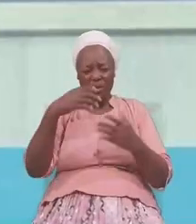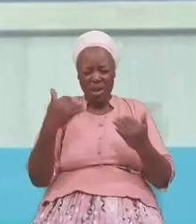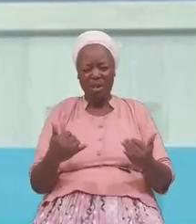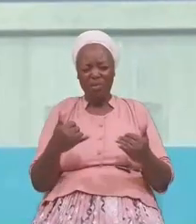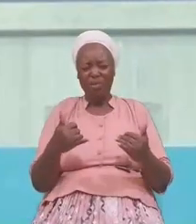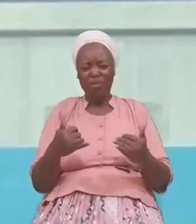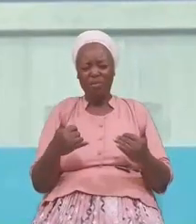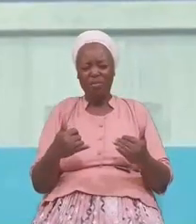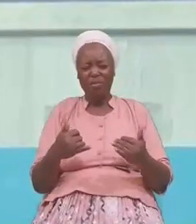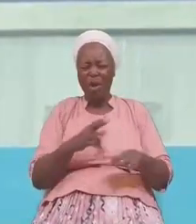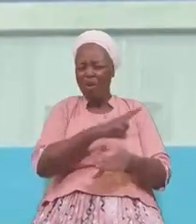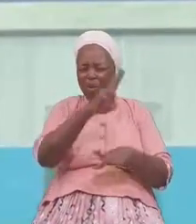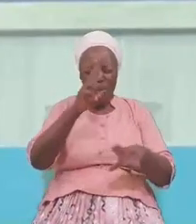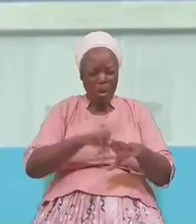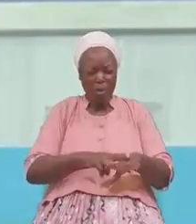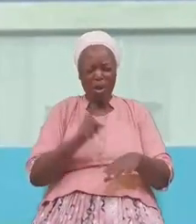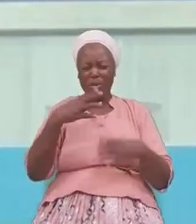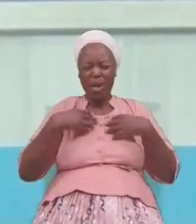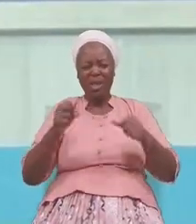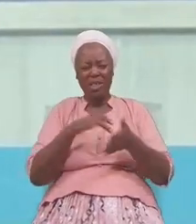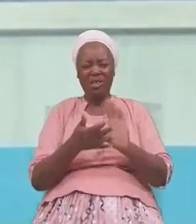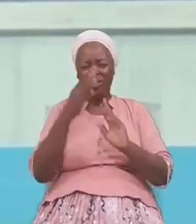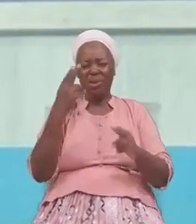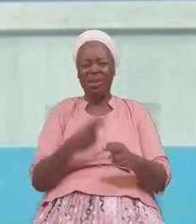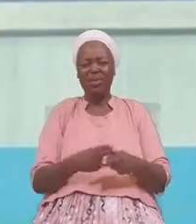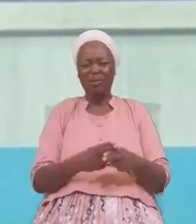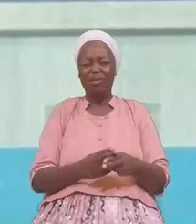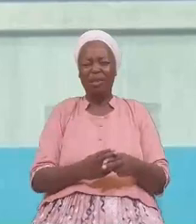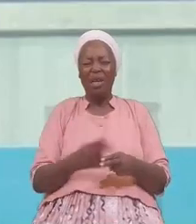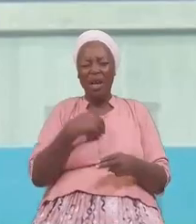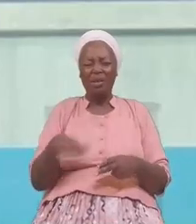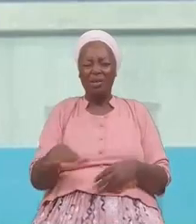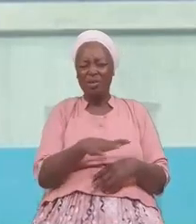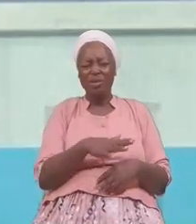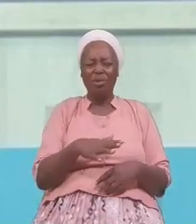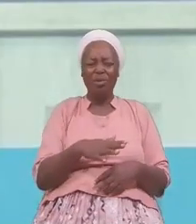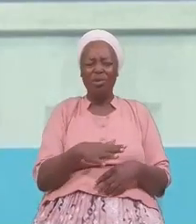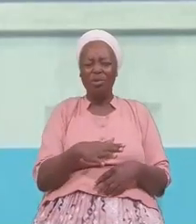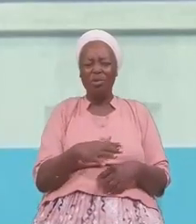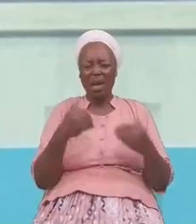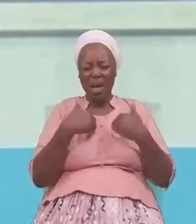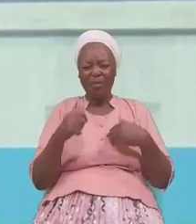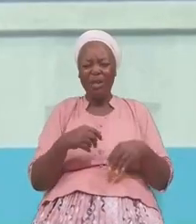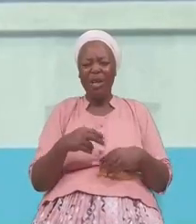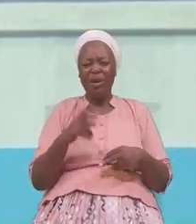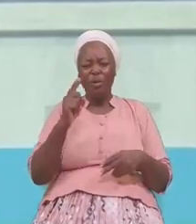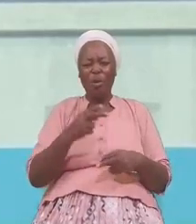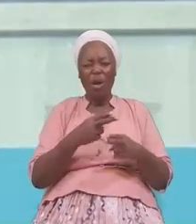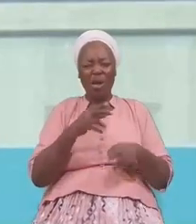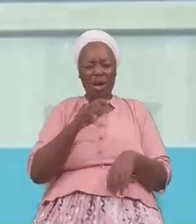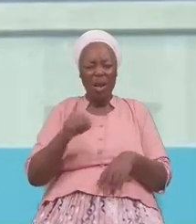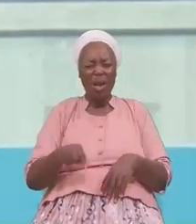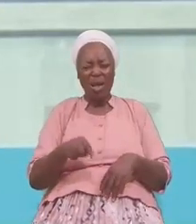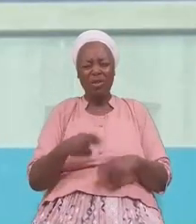normale, tu es guéri. Et ceux qui ont un pied plus court que l'autre, que ce pied court